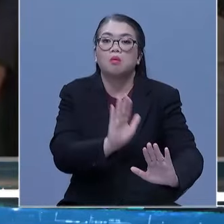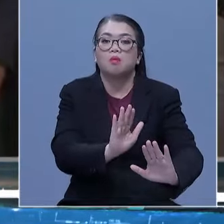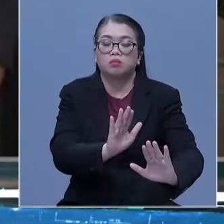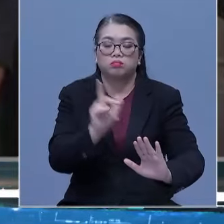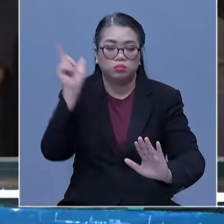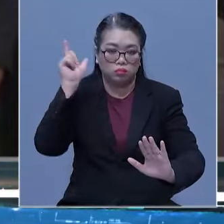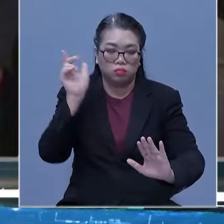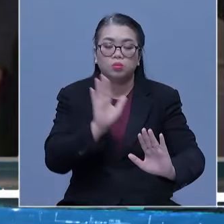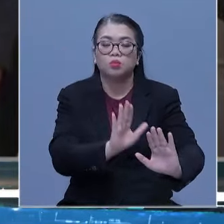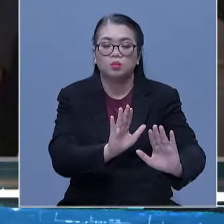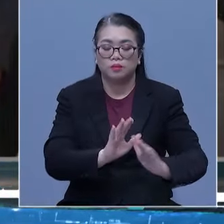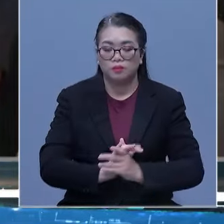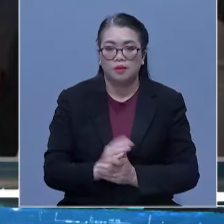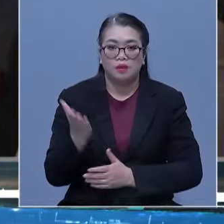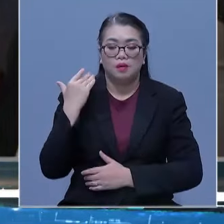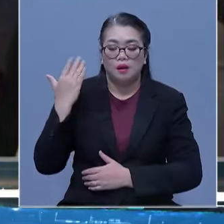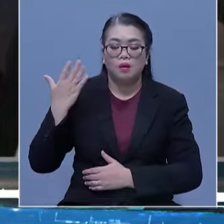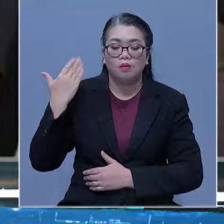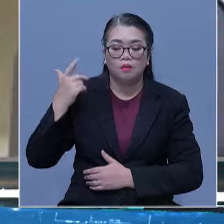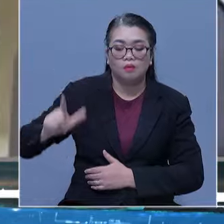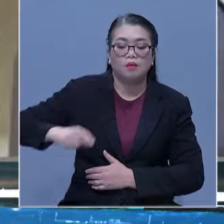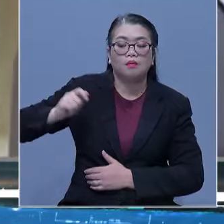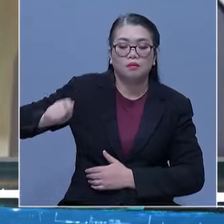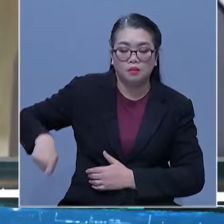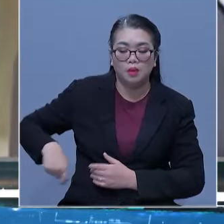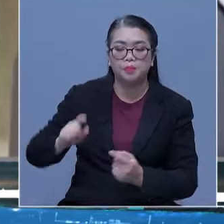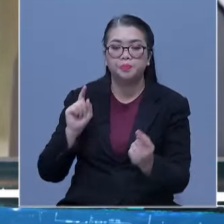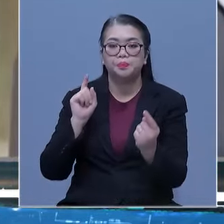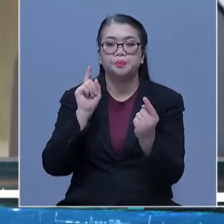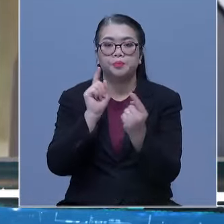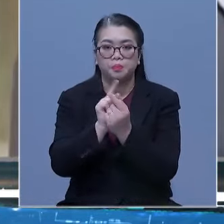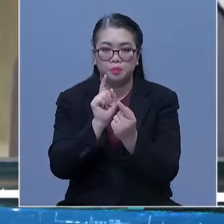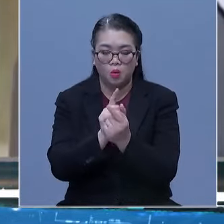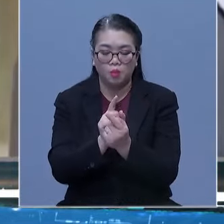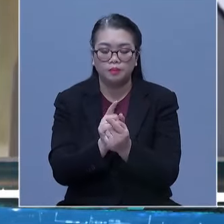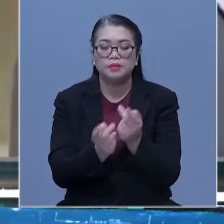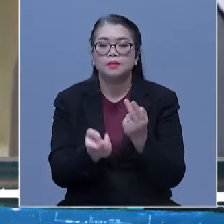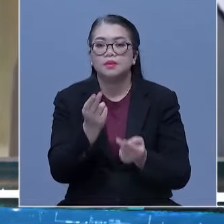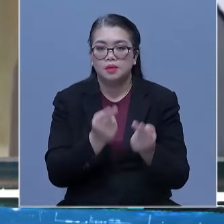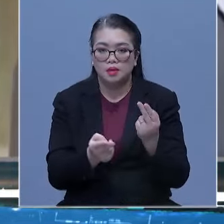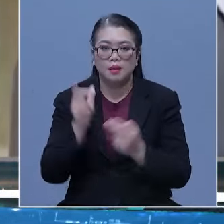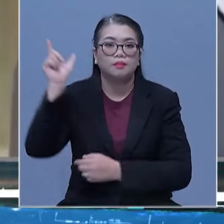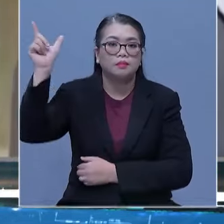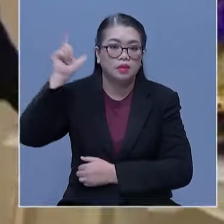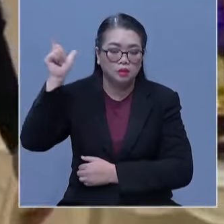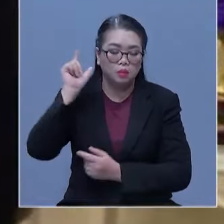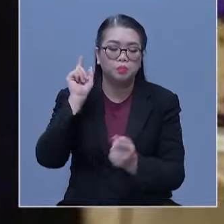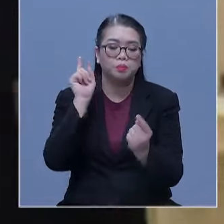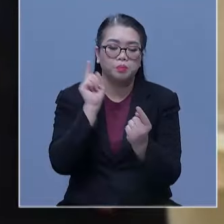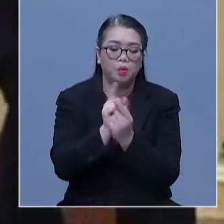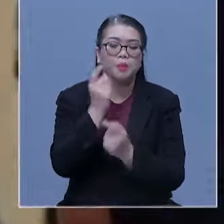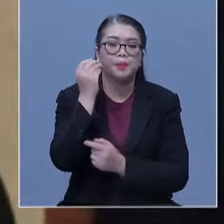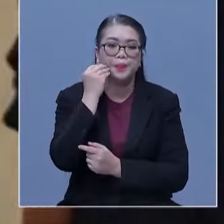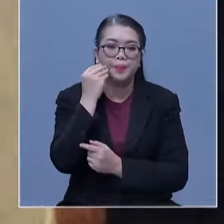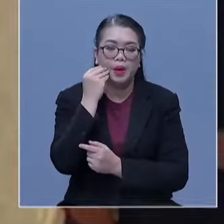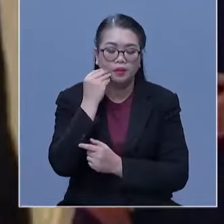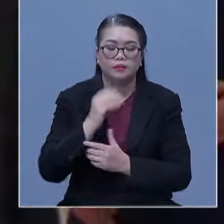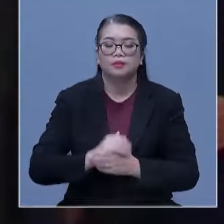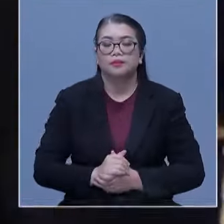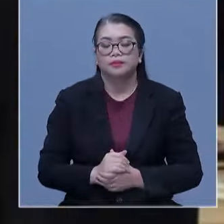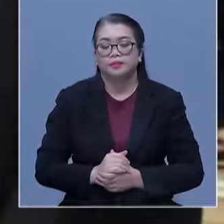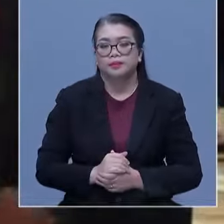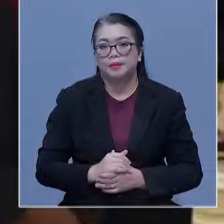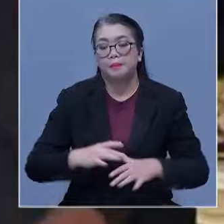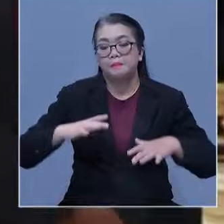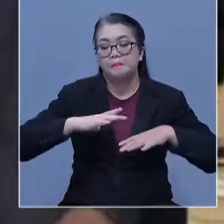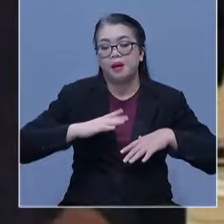คุนเซ็นนะครับอดีตนายกกัมพูชาก็ประกาศไว้ว่าว่าจะเดินทางมาเยี่ยมคุณทักษิณชินวัตรเมื่อได้รับการปล่อยตัวเนื่องด้วยการพักโทษน่ะนะครับ